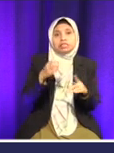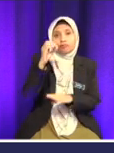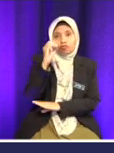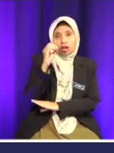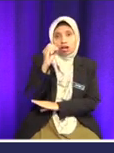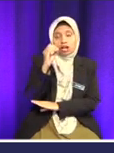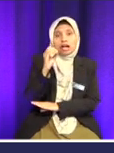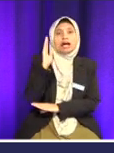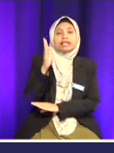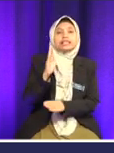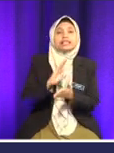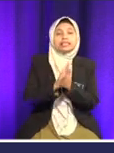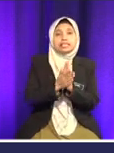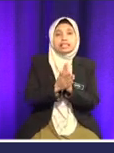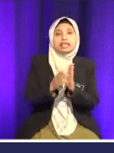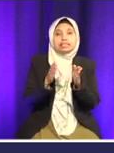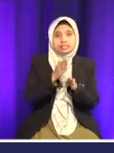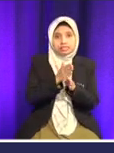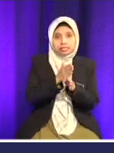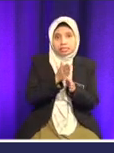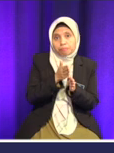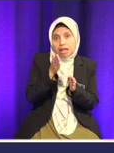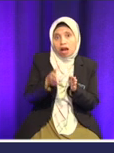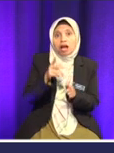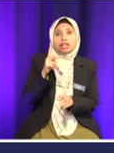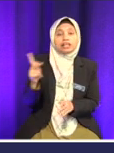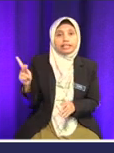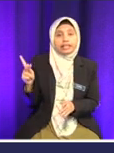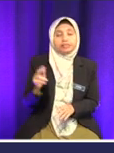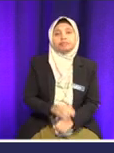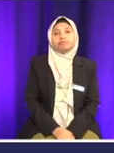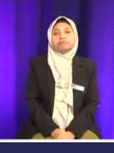kanan apa kalau tadi ini kiri yang ini jadi